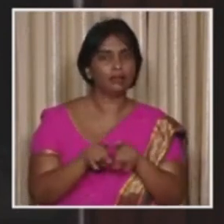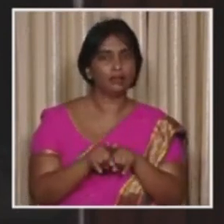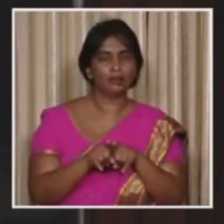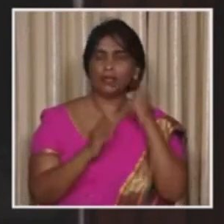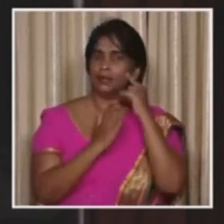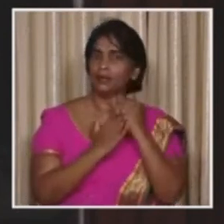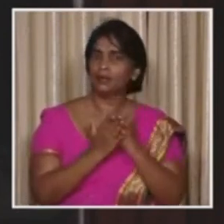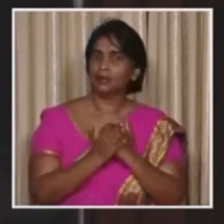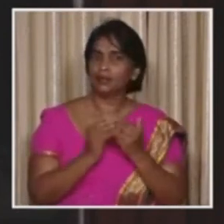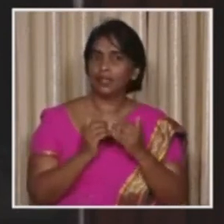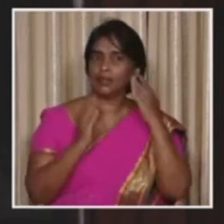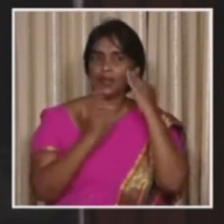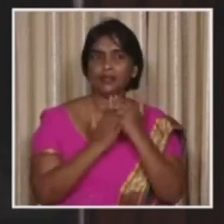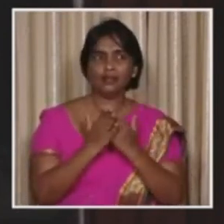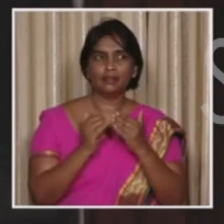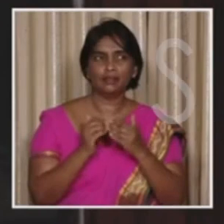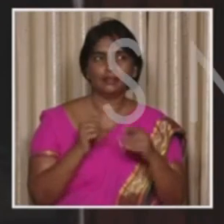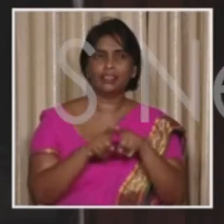සමහර කෘෂිකර්ම ඇමති කිව්වනම් කරයි